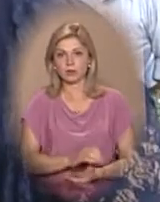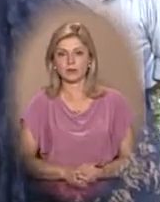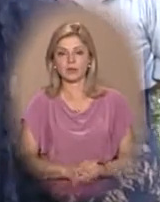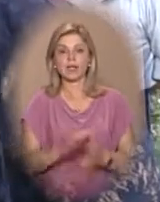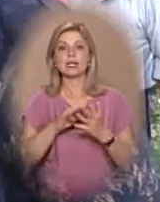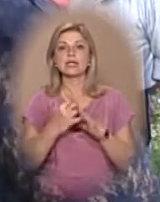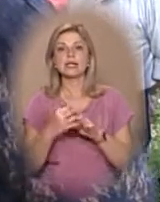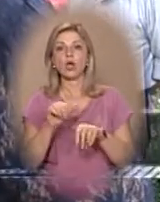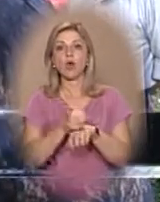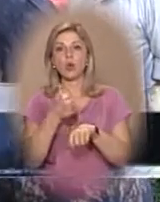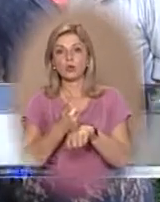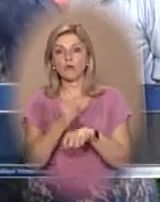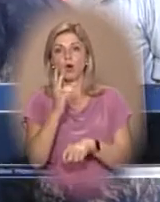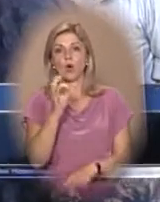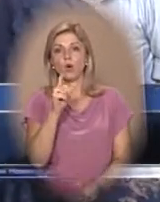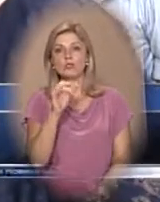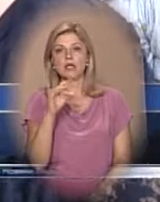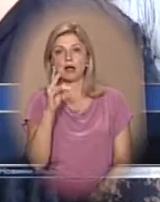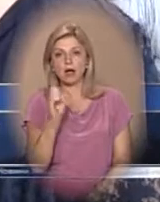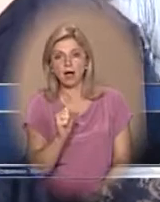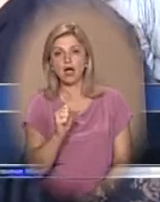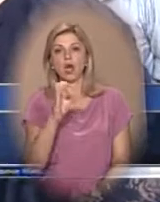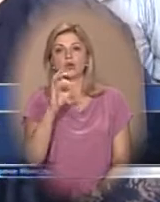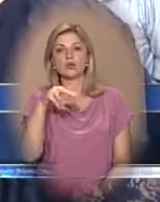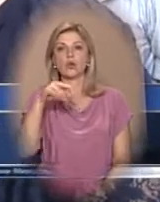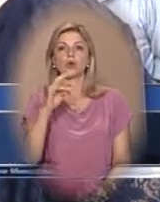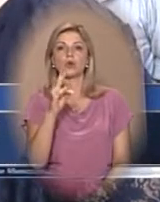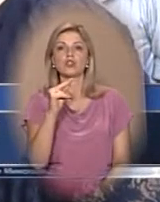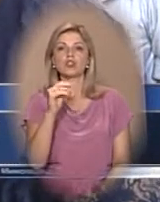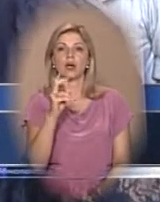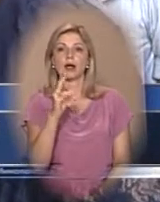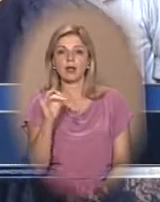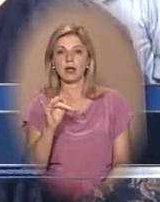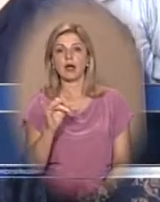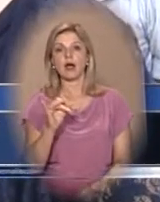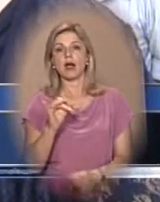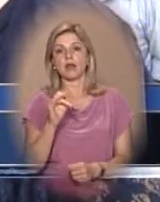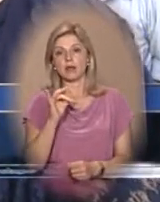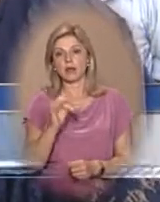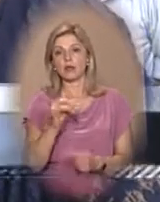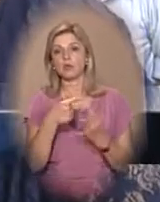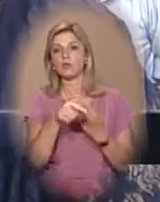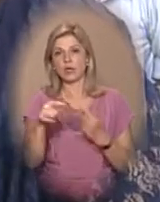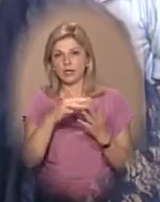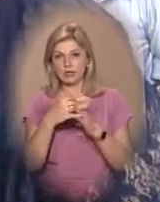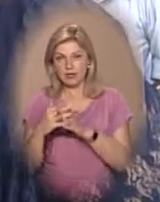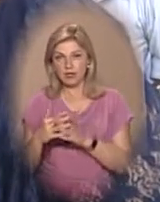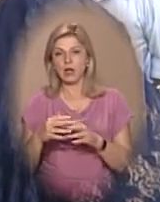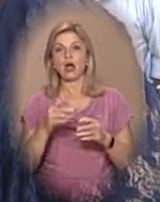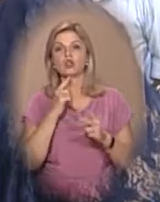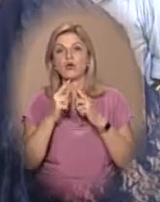голови Козирки, Солончаків і Острівської сільської ради